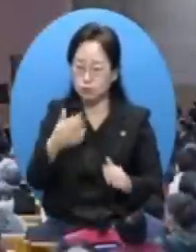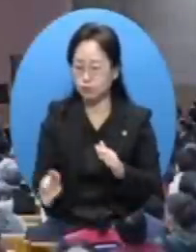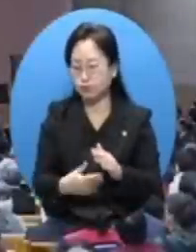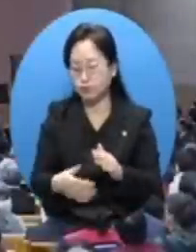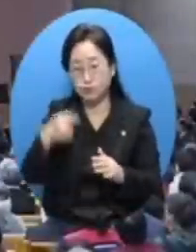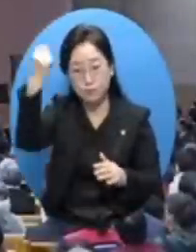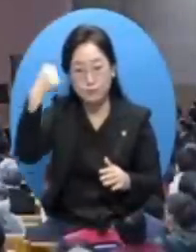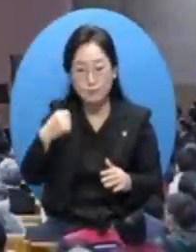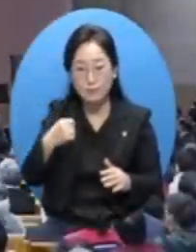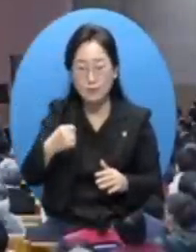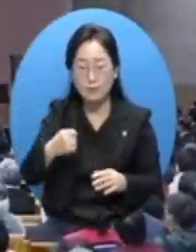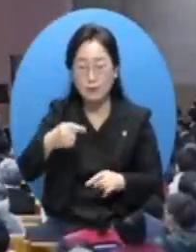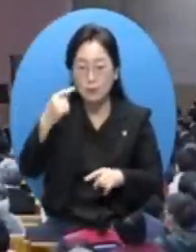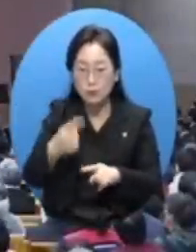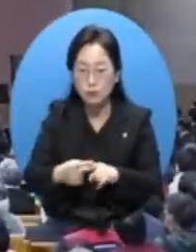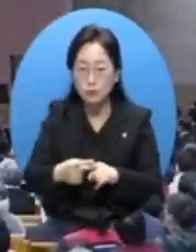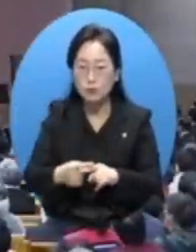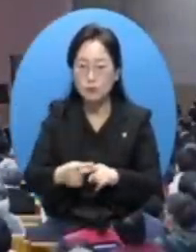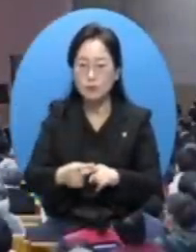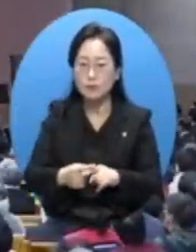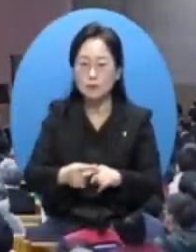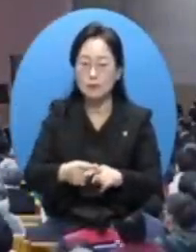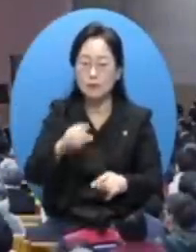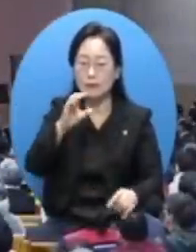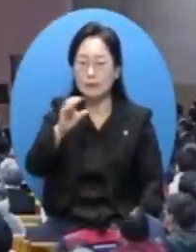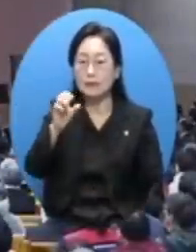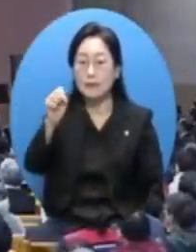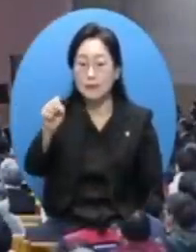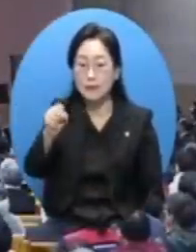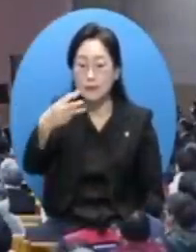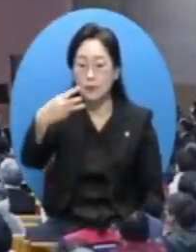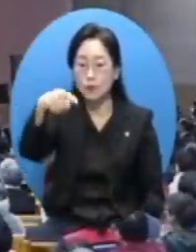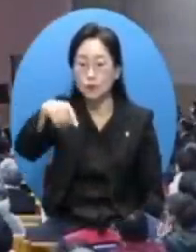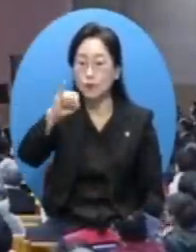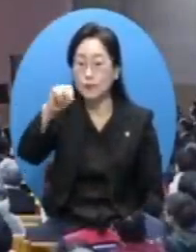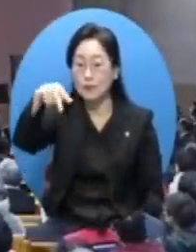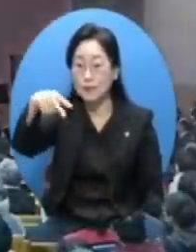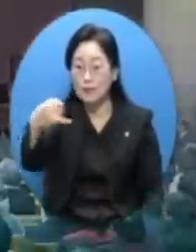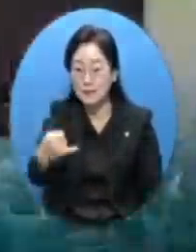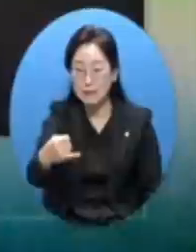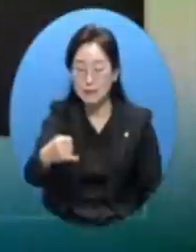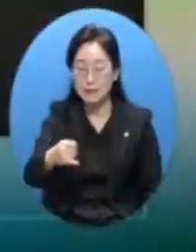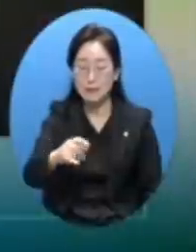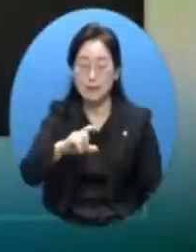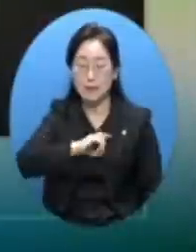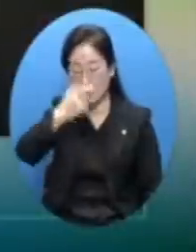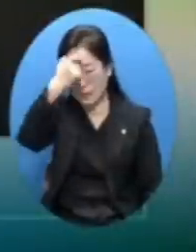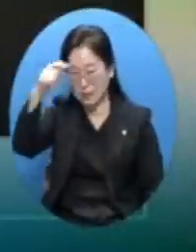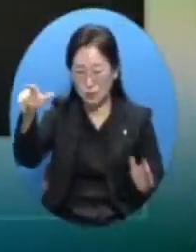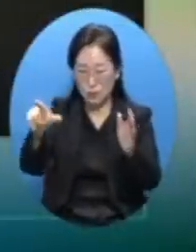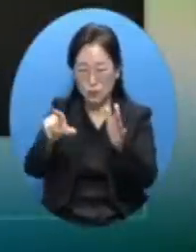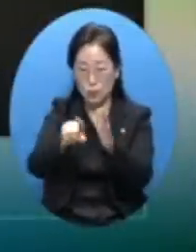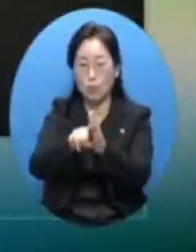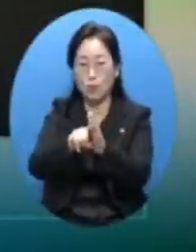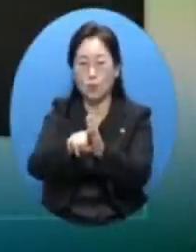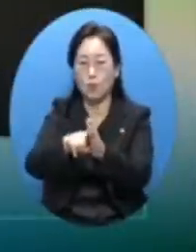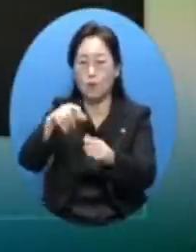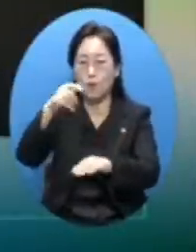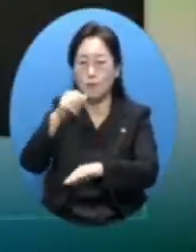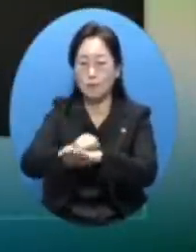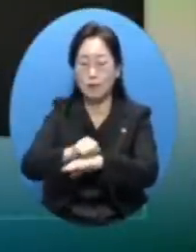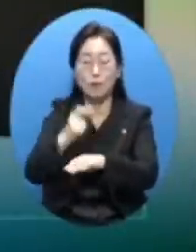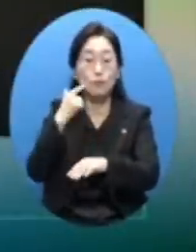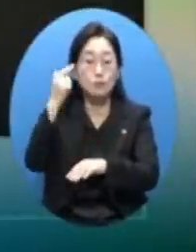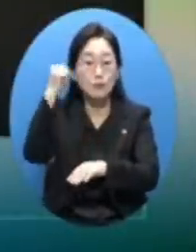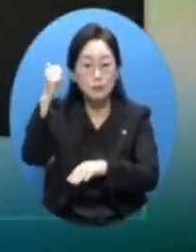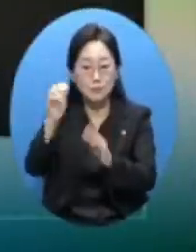그러다가 C.S. 루이스라는 아주 신앙이 깊은 기독교 작가의 순전한 기독교라고 하는 이 책을 읽고 이 책을 꼭 읽어보십시오. 여러분의